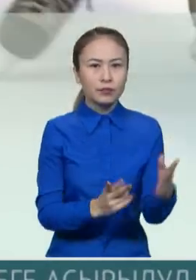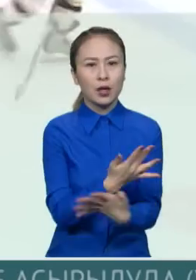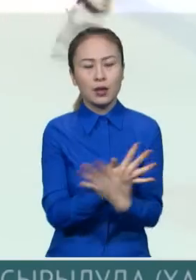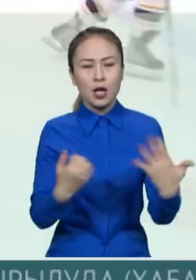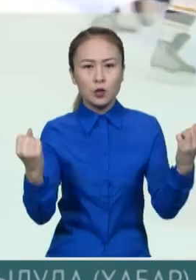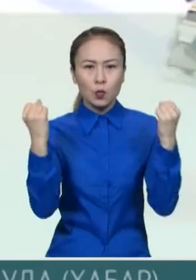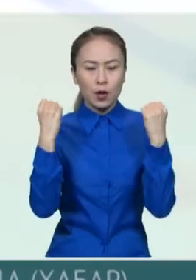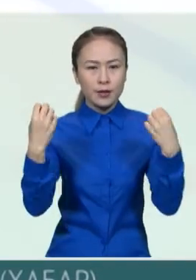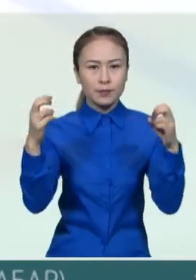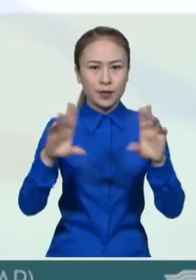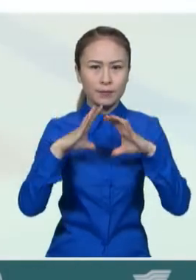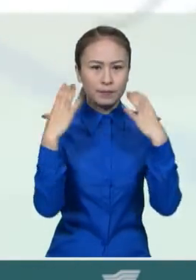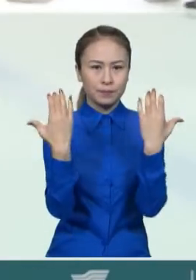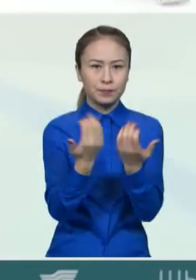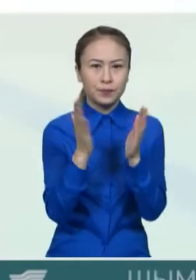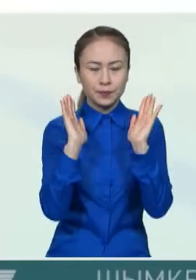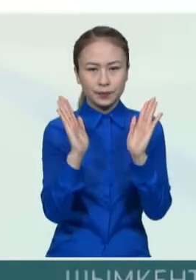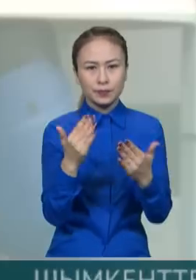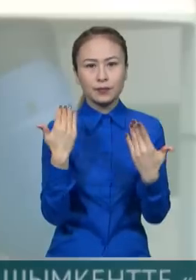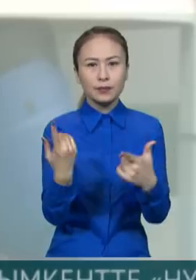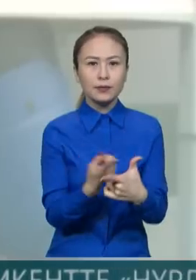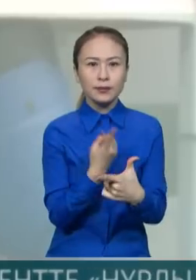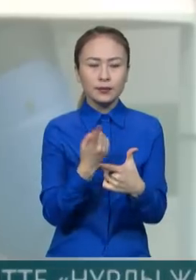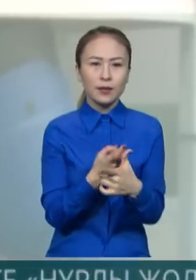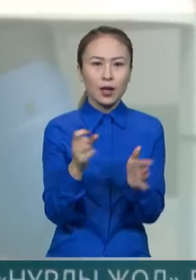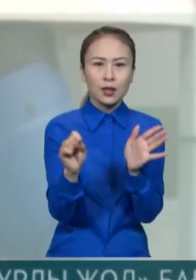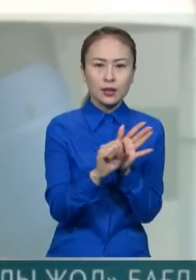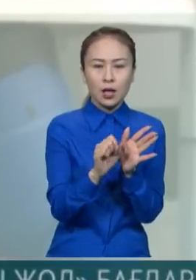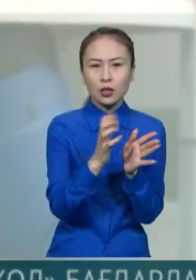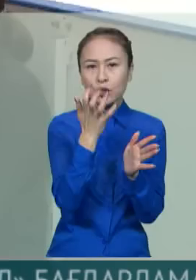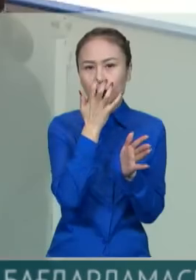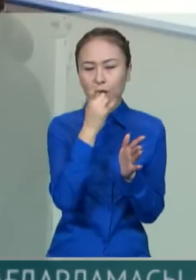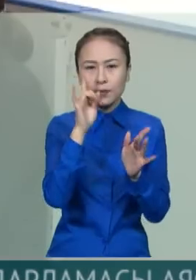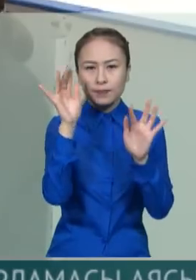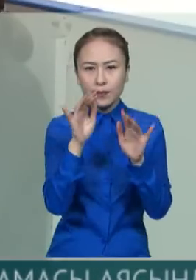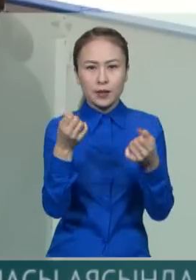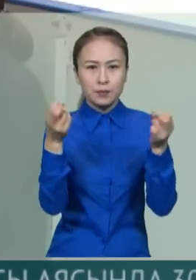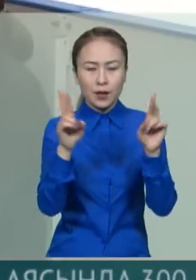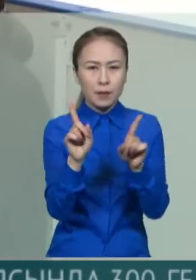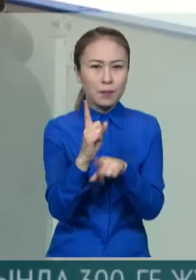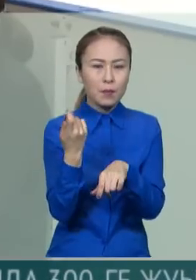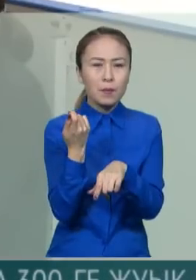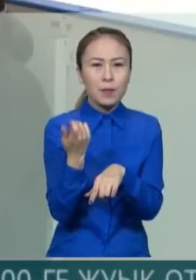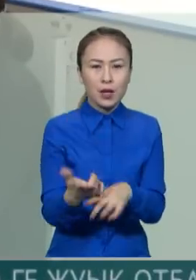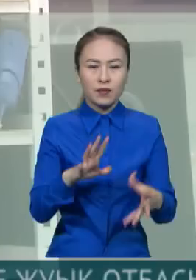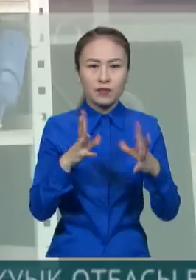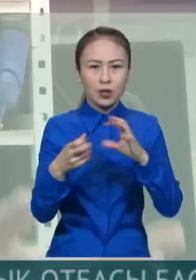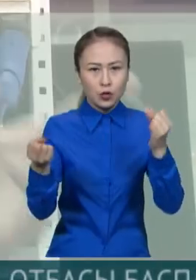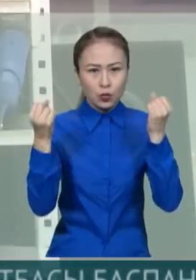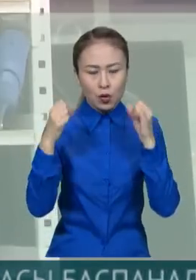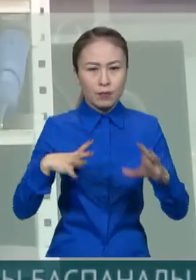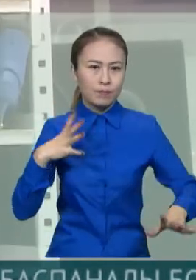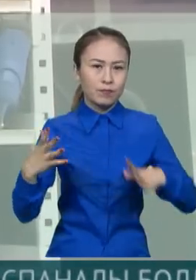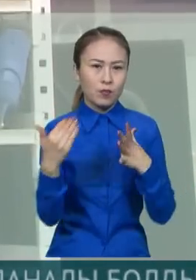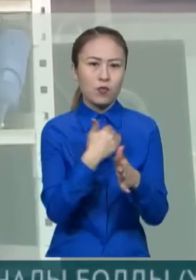көрерменге арналған спорт аренасы болады. Жаңа мұз сарайы қысы жылы қар өте сирек түсетін Маңғыстау өңіріндегі қысқы спорт түрін дамытуға зор